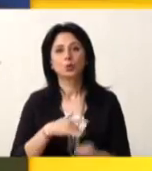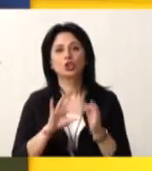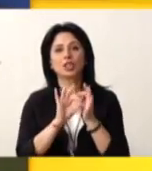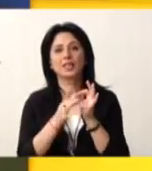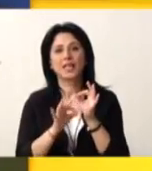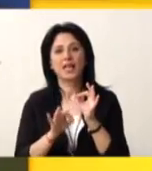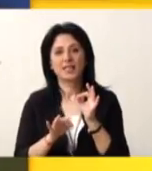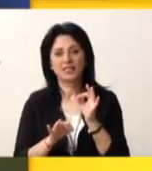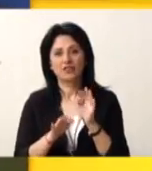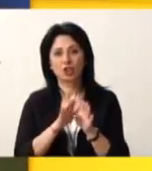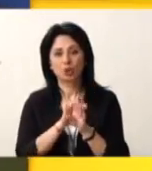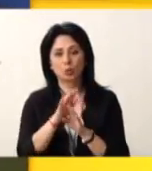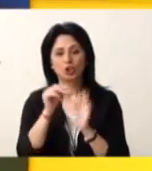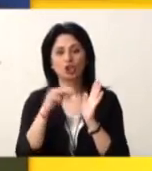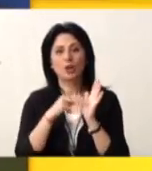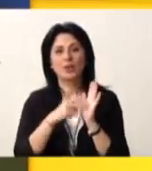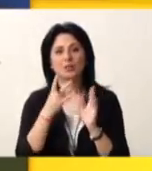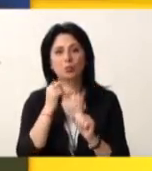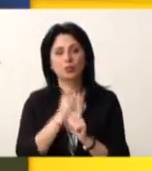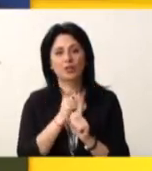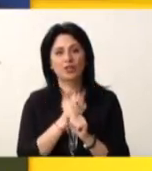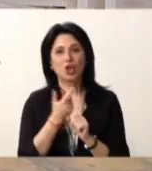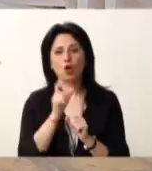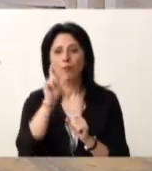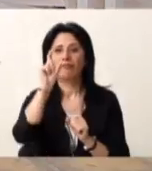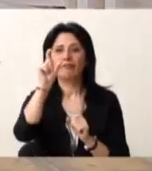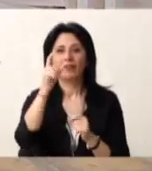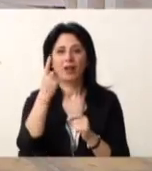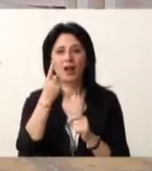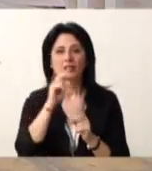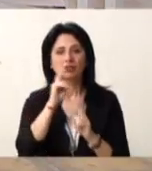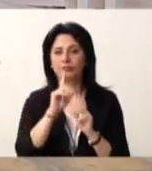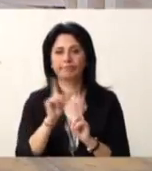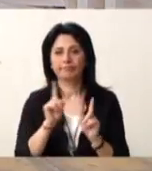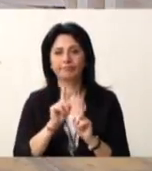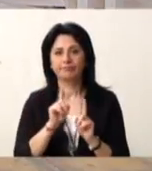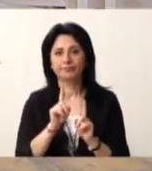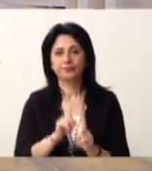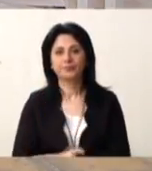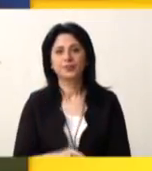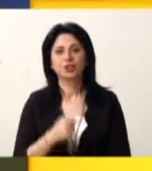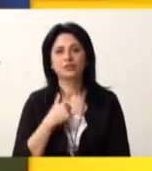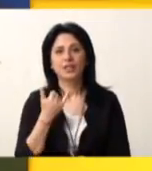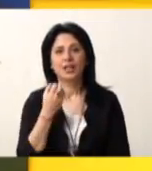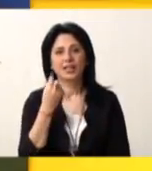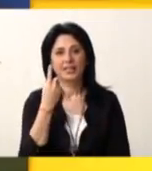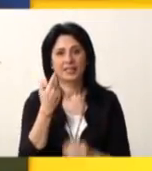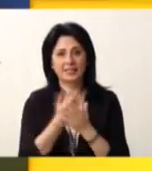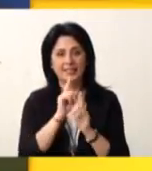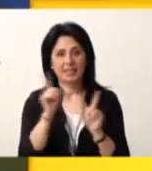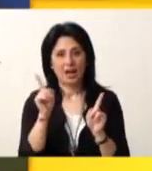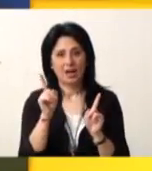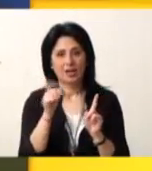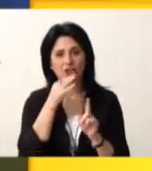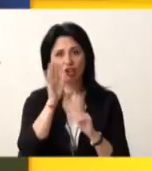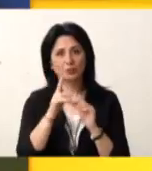კუჭნაწლავის ტრაქტის სრული შეფასება უნდა მოხდეს და არა რომელიმე ერთ ჩიულზე ორიენტირება. ჩვენ ახლა კიდევ ერთი სიახლის ბლოკი